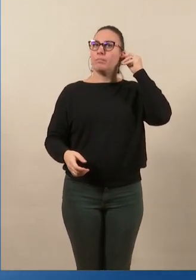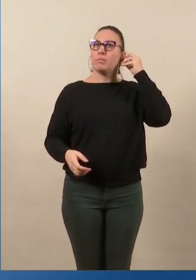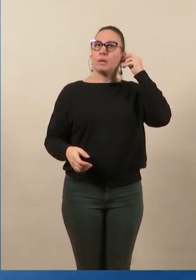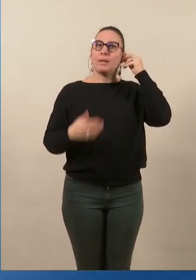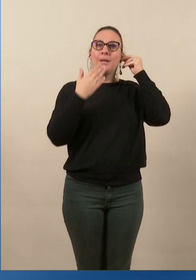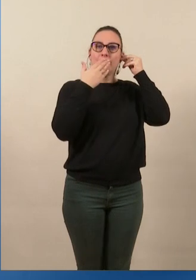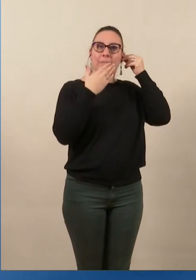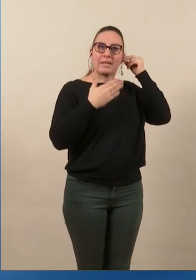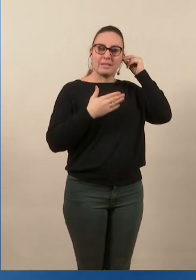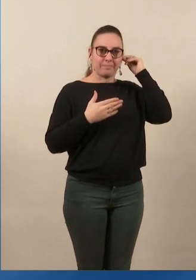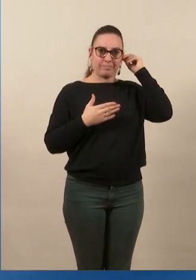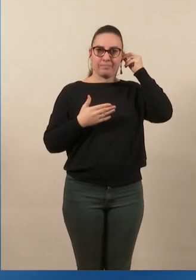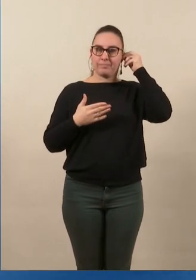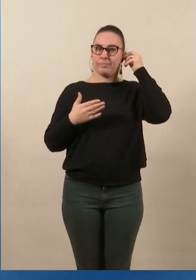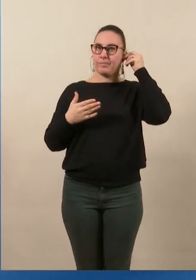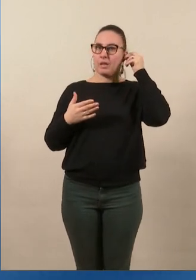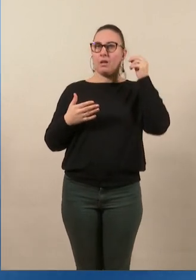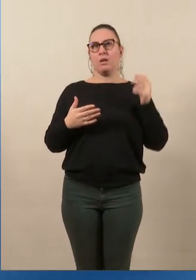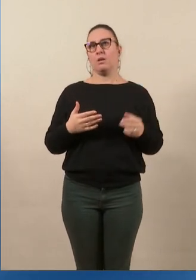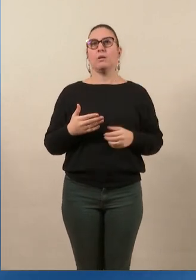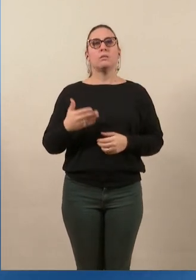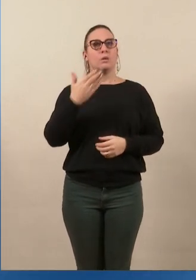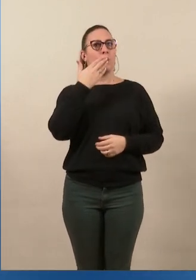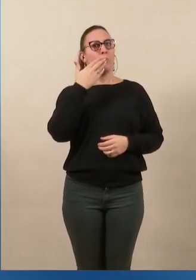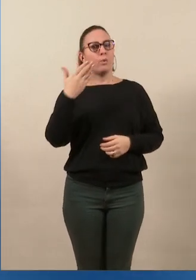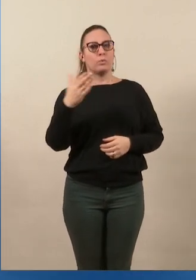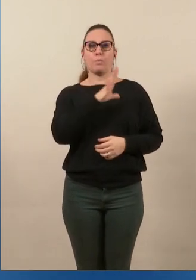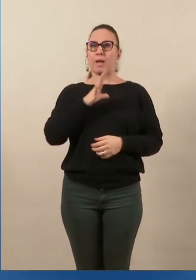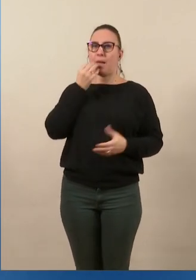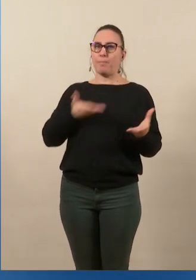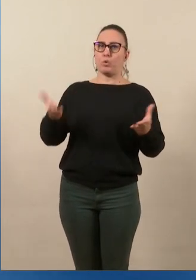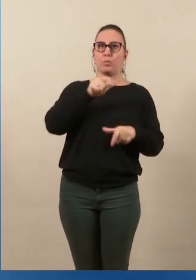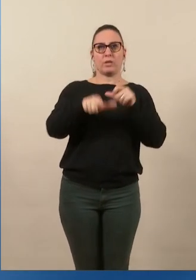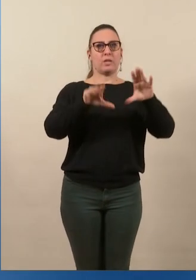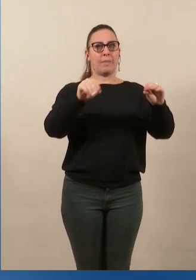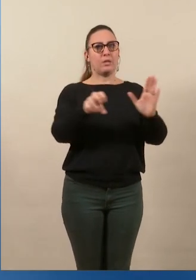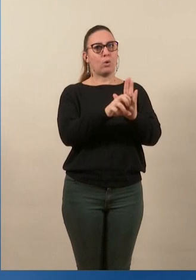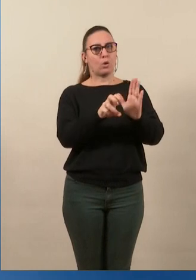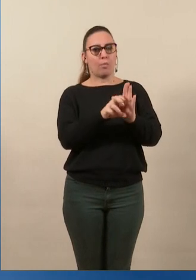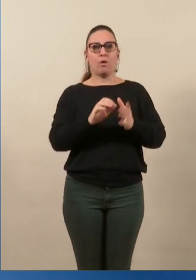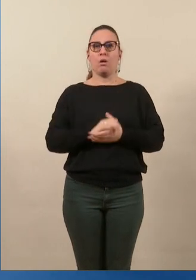merci bonjour Mesdames et Messieurs les grenoublois et grenoubloises